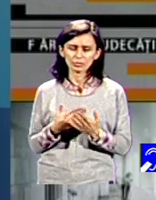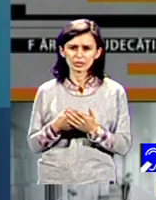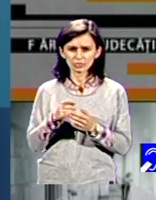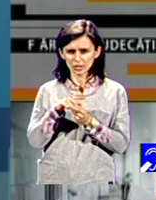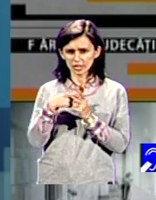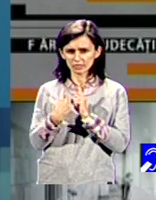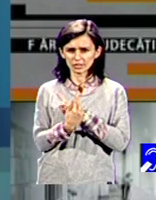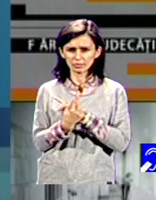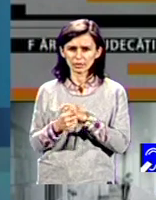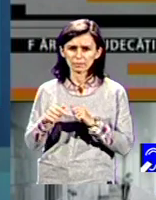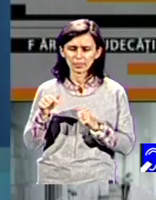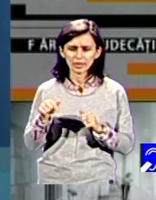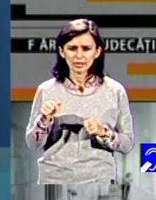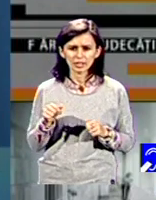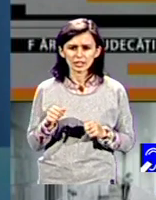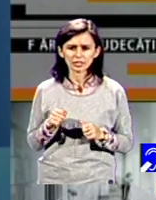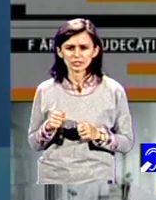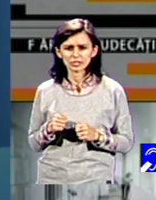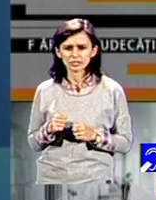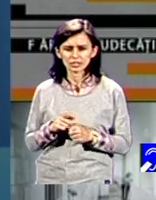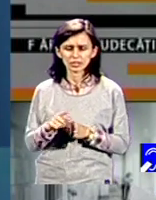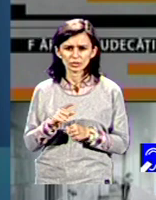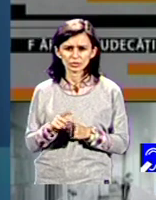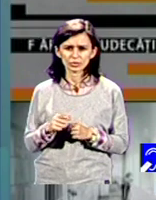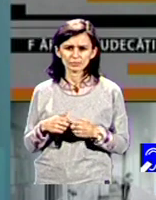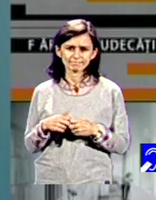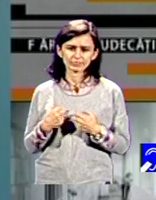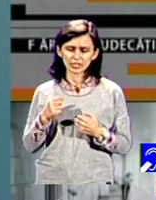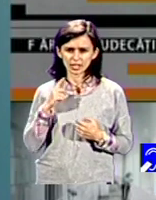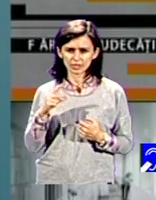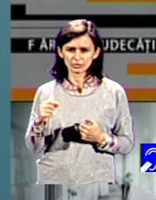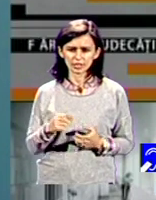bulgăre această roată care se învârte fără rezultat